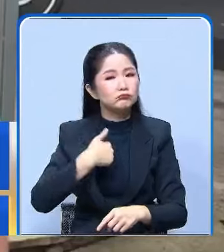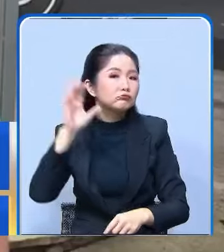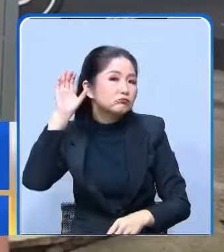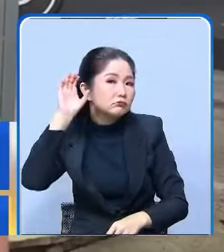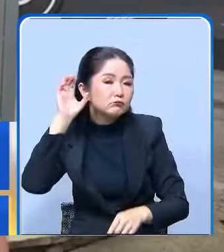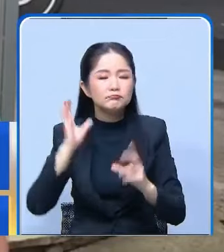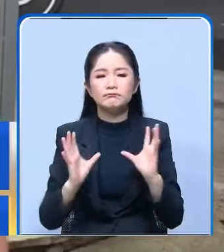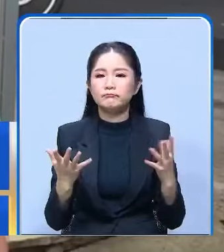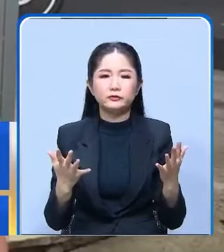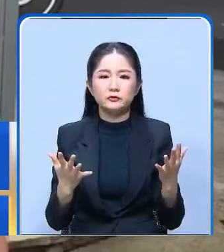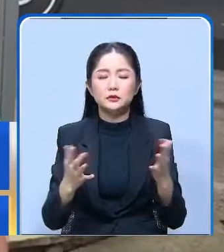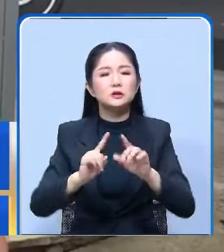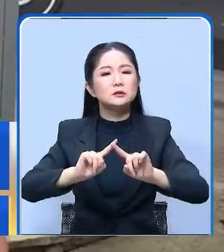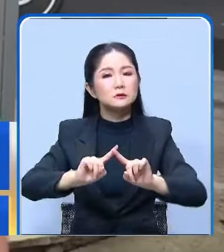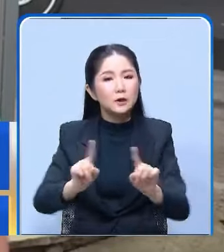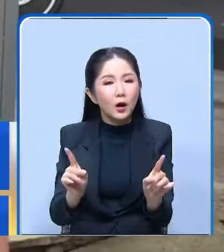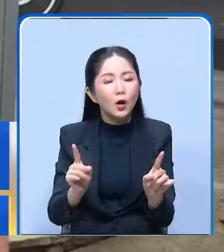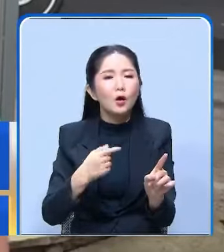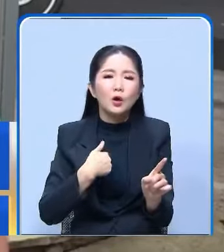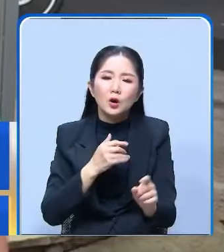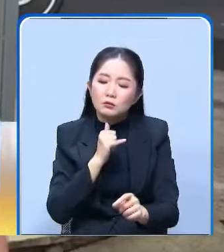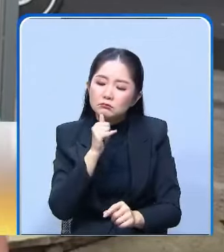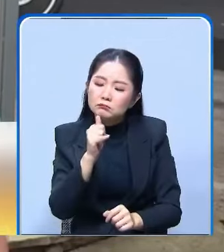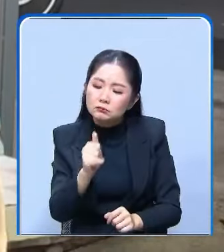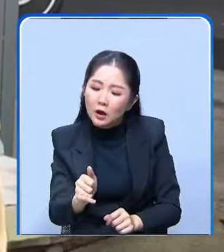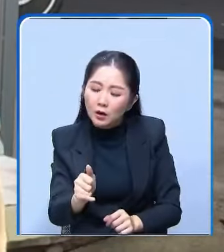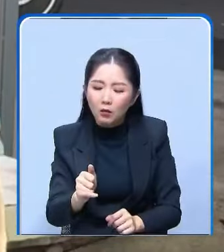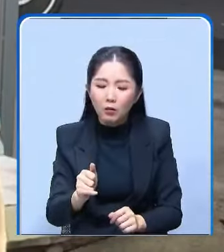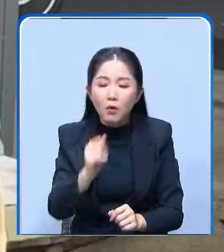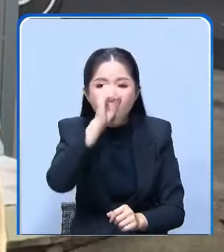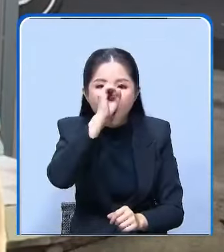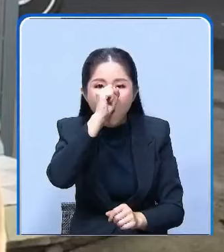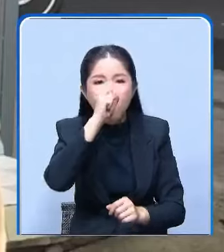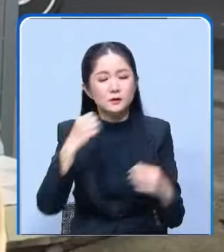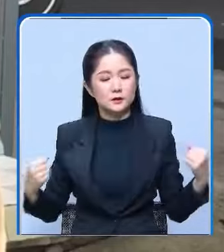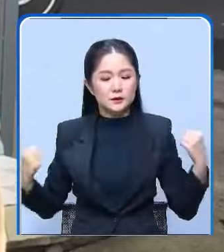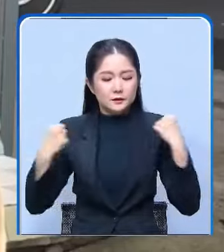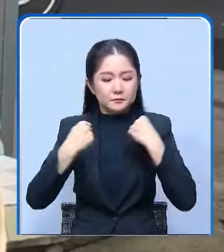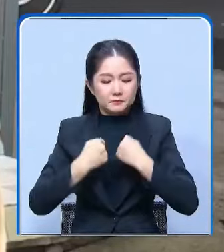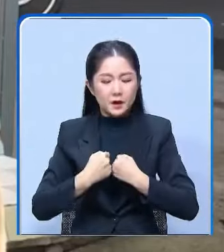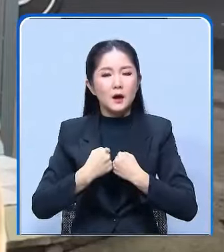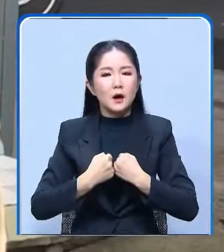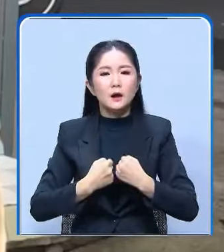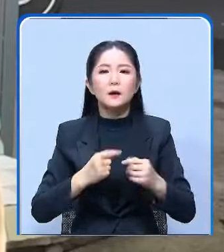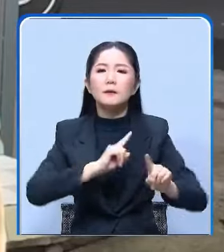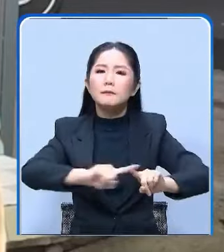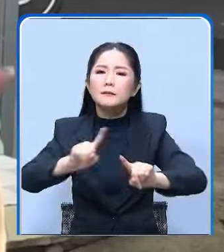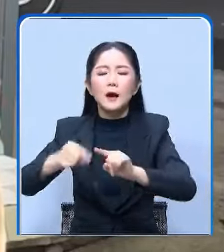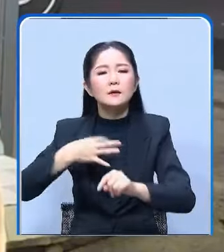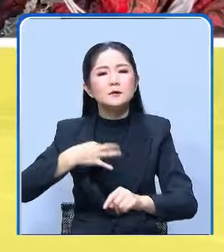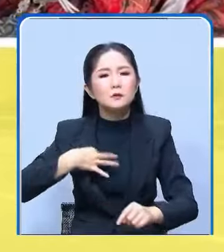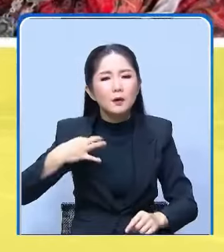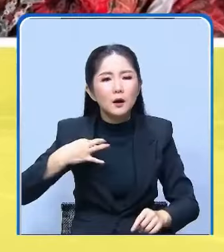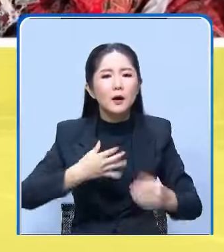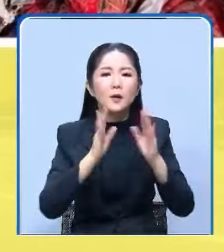ในเมื่อเราเข้ามาในไอวงการคอสเพลย์ด้วยหลังจากที่ถ่ายเราก็เริ่มได้ยินเสียงในจิตแต่ตอนนั้นคือยังไม่ชัดเ